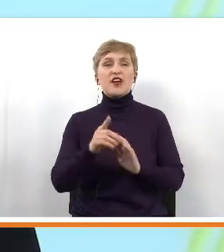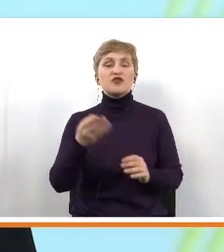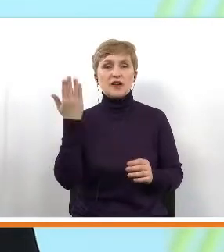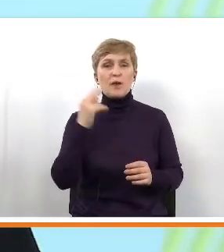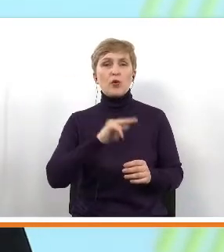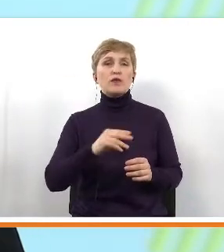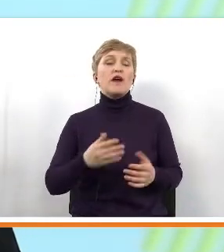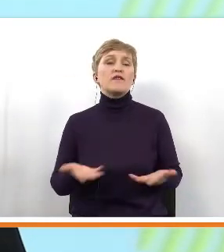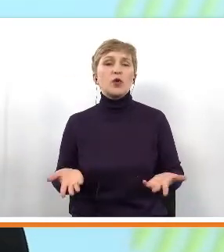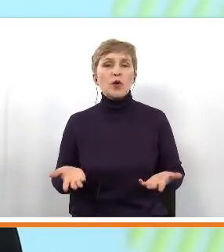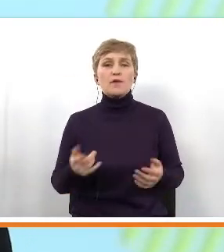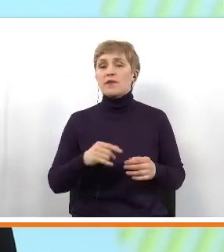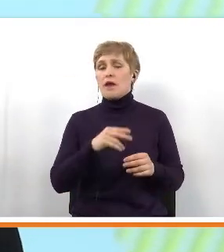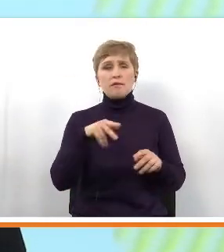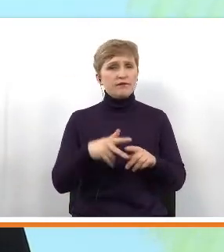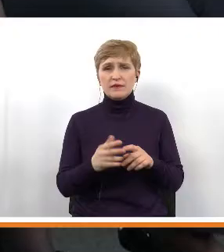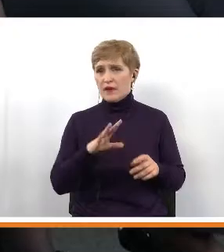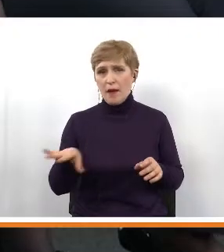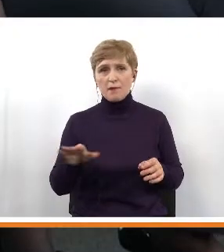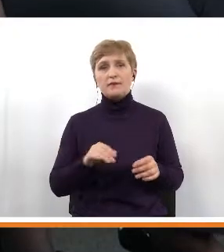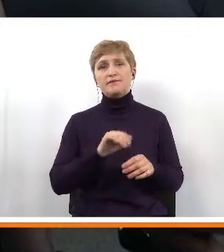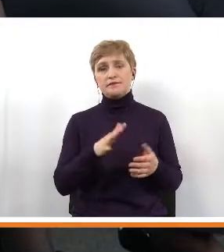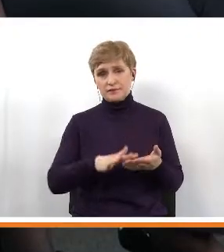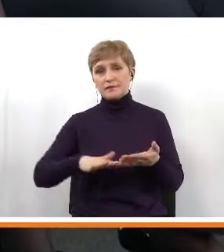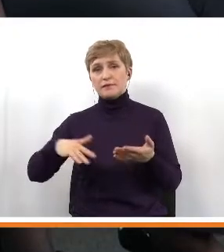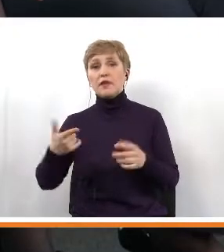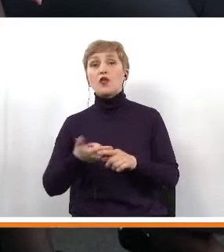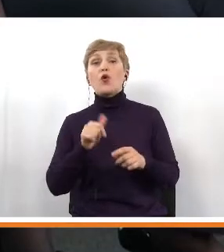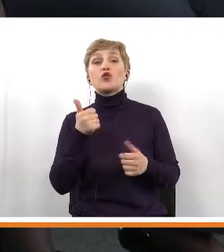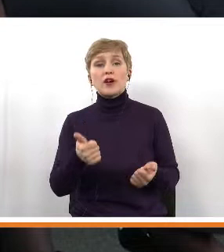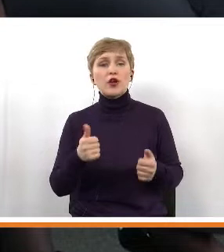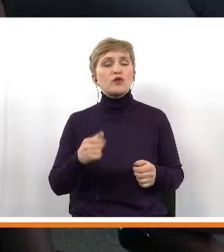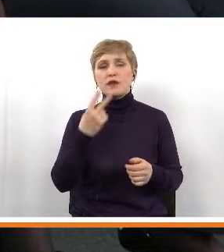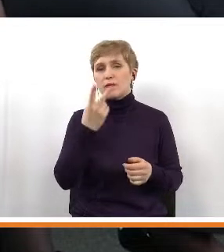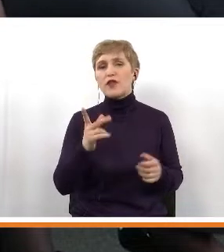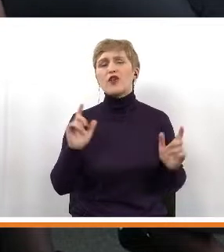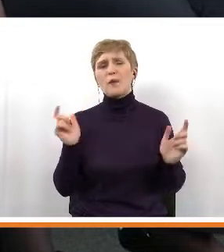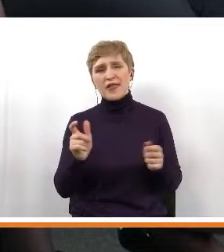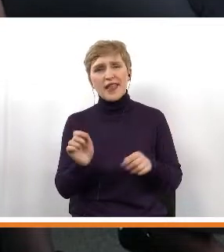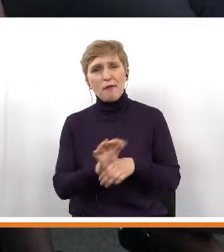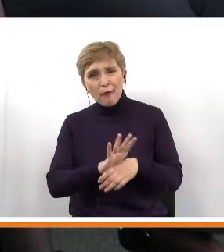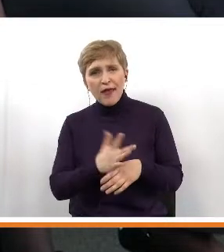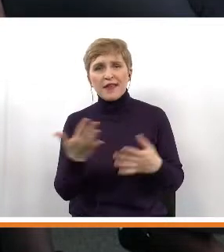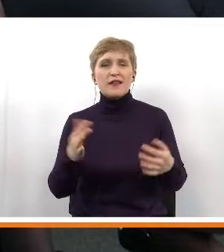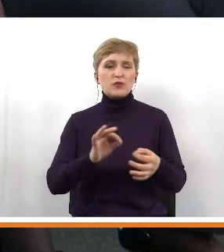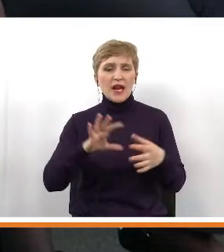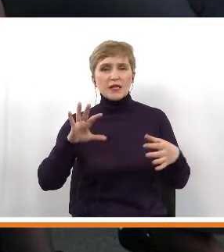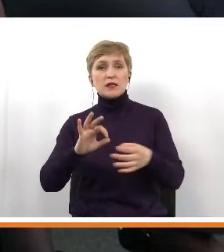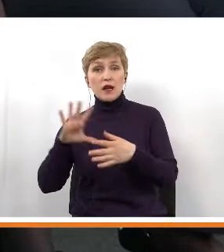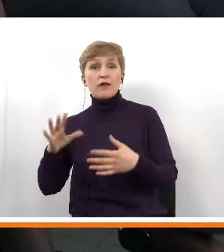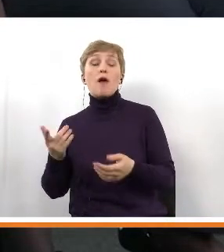давно, она не прекращалась. Это тоже было, кстати, очень хорошо, что несмотря на пандемию, несмотря на некоторые разрывы,